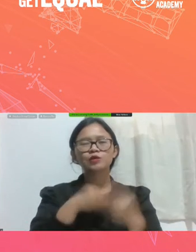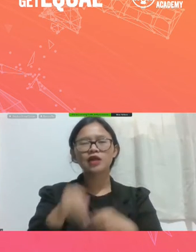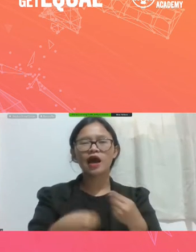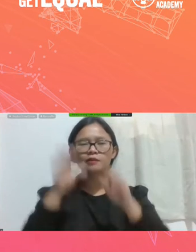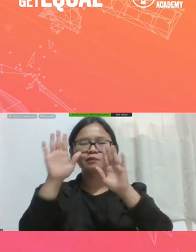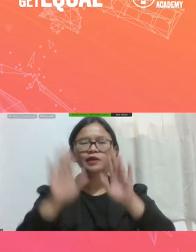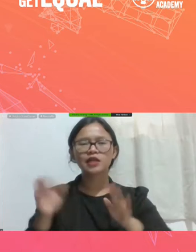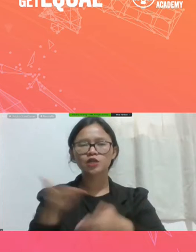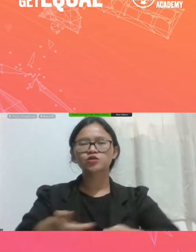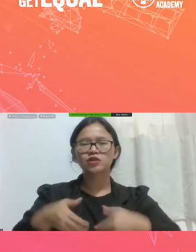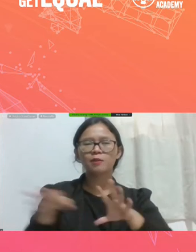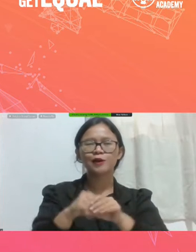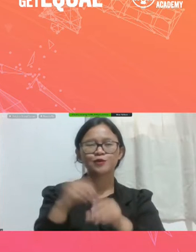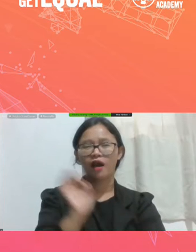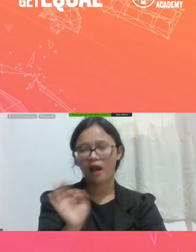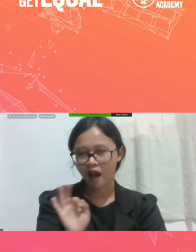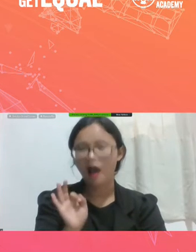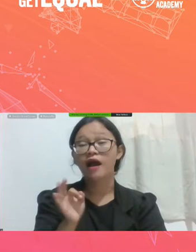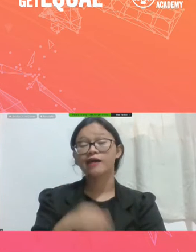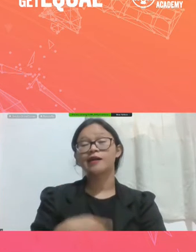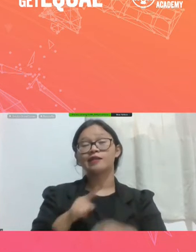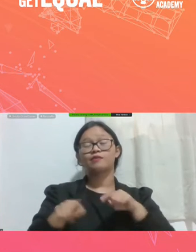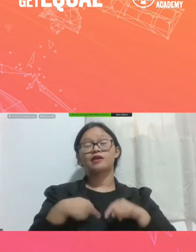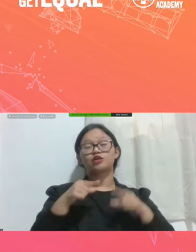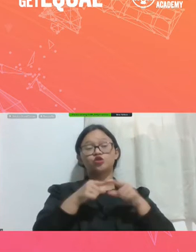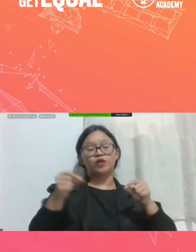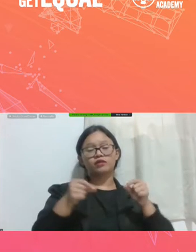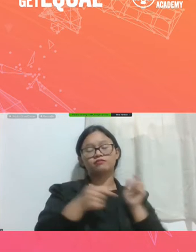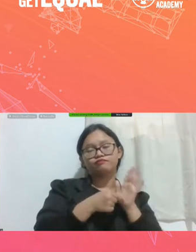kita memang berencana untuk mengirimkan surat terbuka ke mereka.